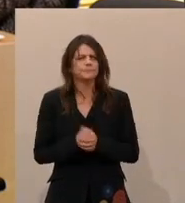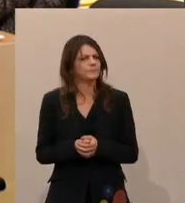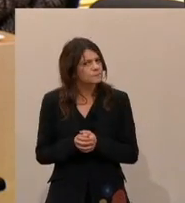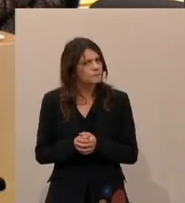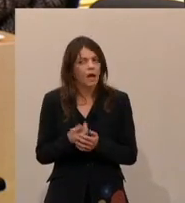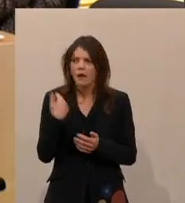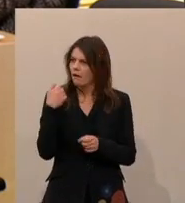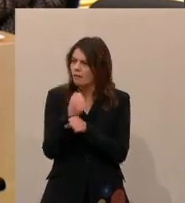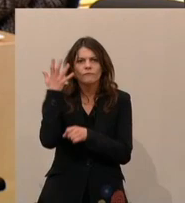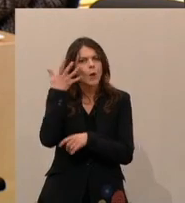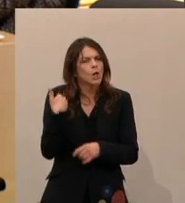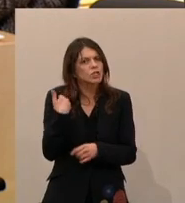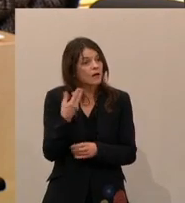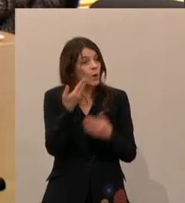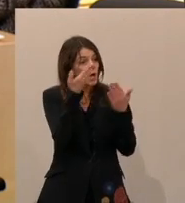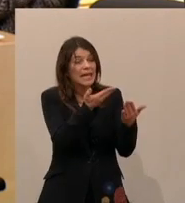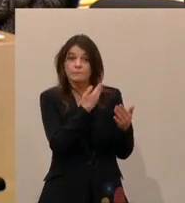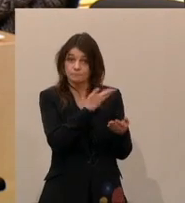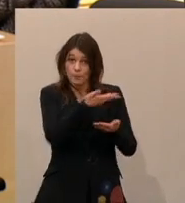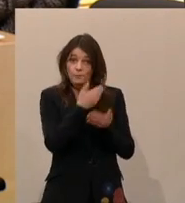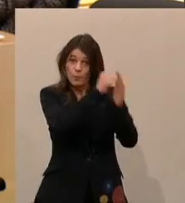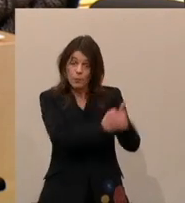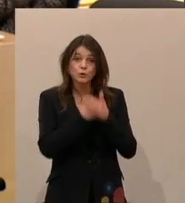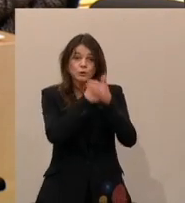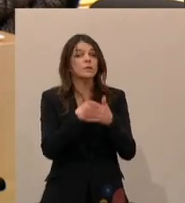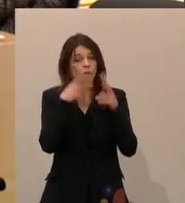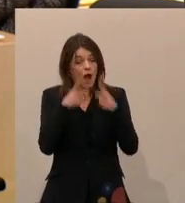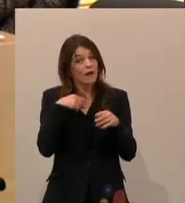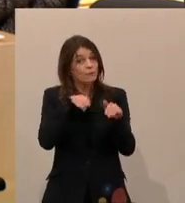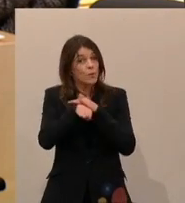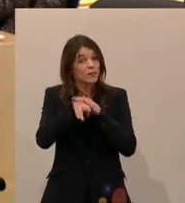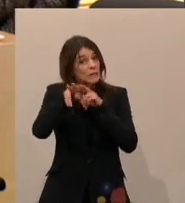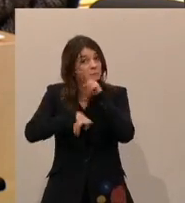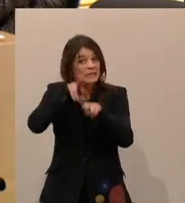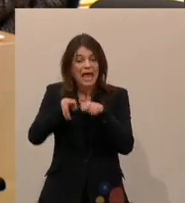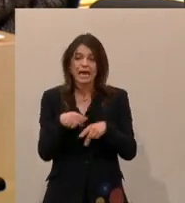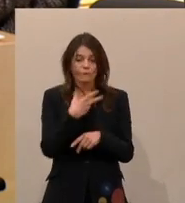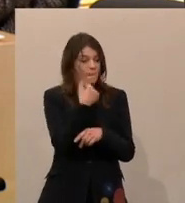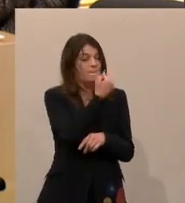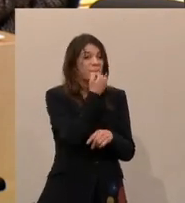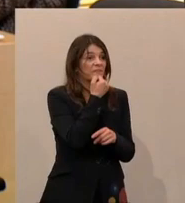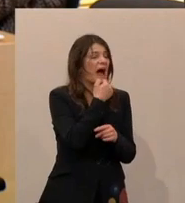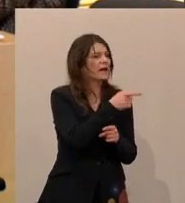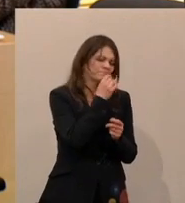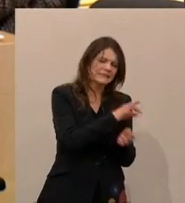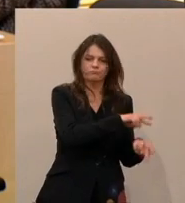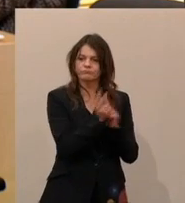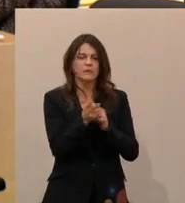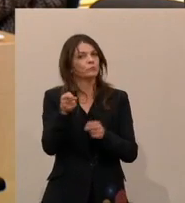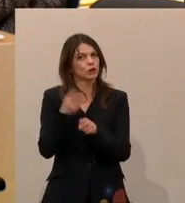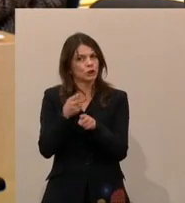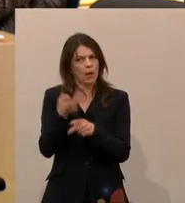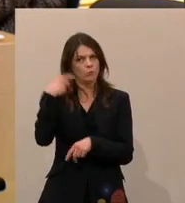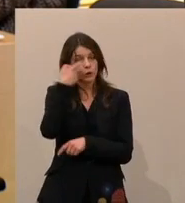Positive. Ich hätte nicht gedacht, dass ich von Ihnen eine Unterstützung dafür bekomme, dass wir die Flüchtlingsbetreuung aus privaten Händen wieder in die staatliche